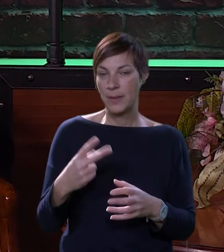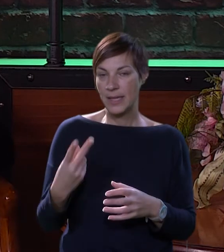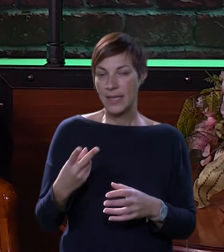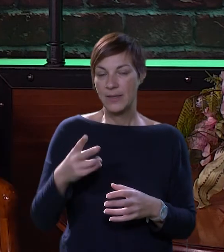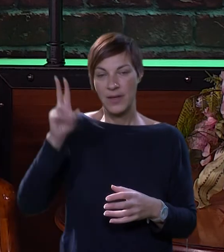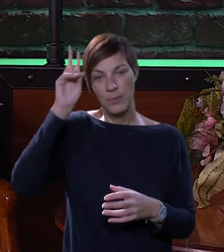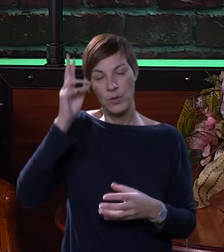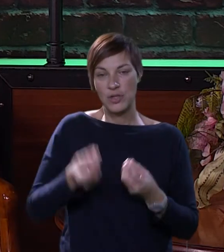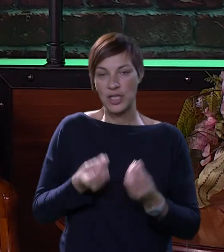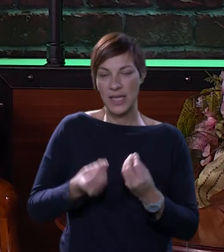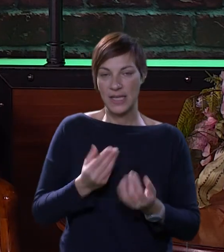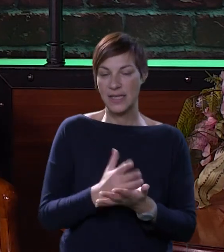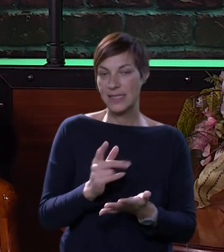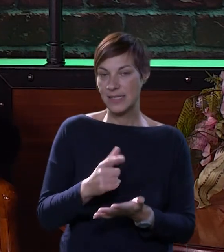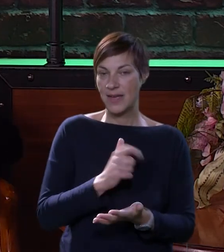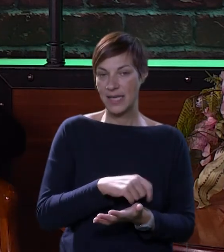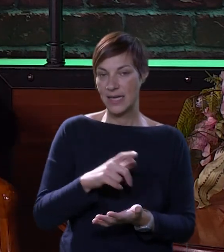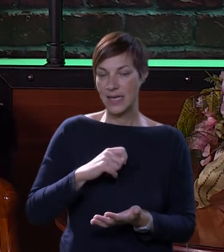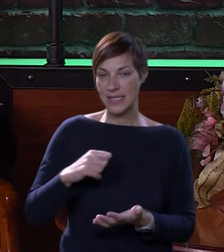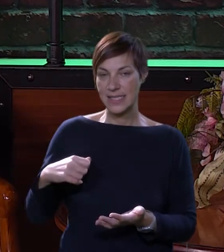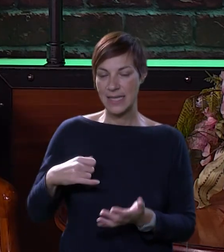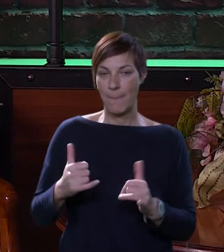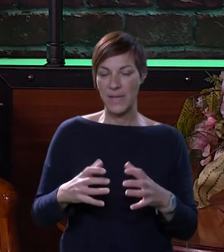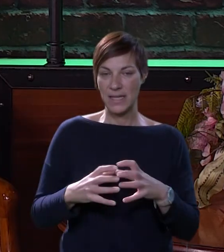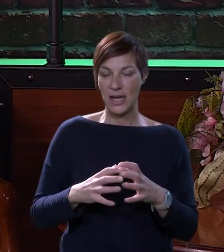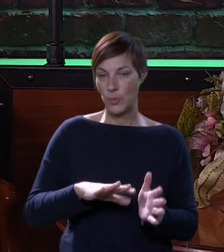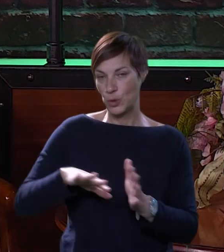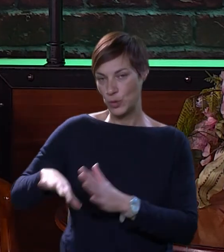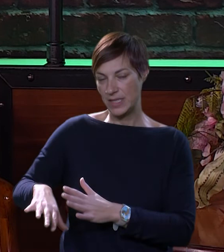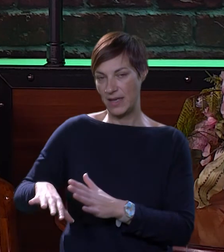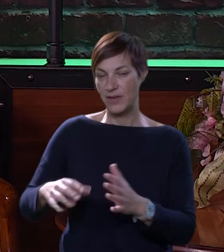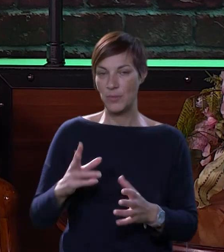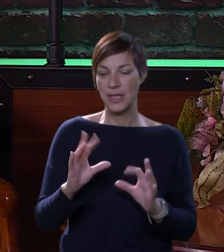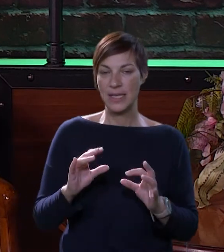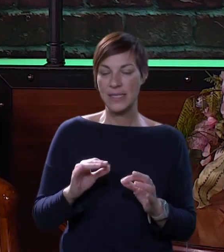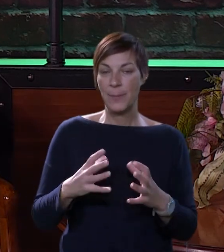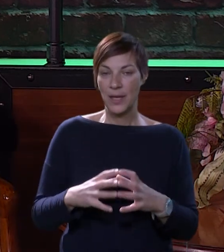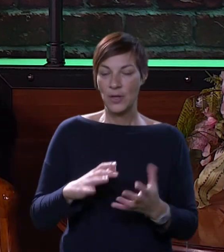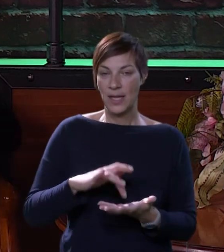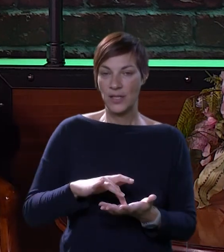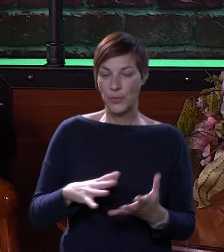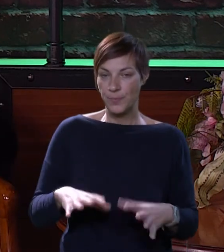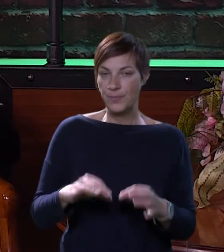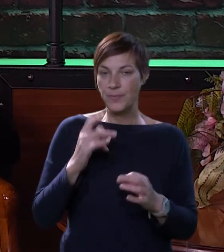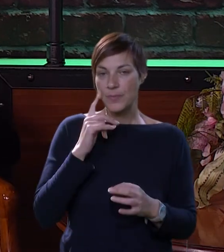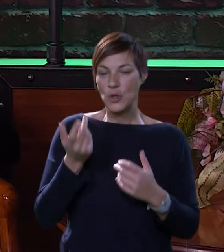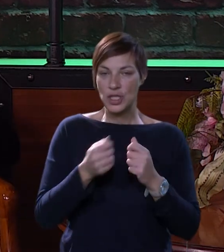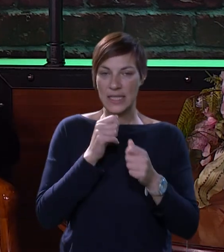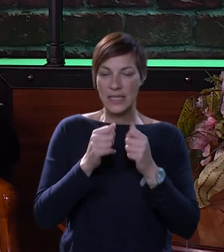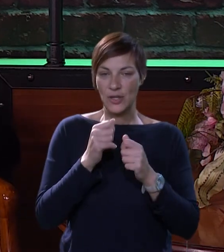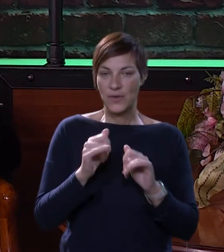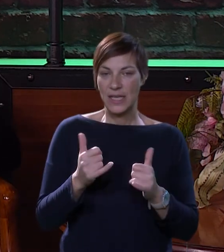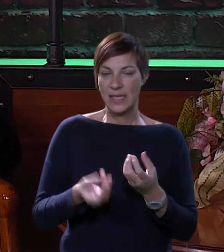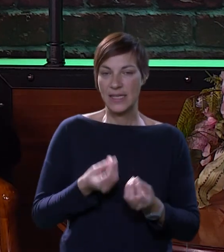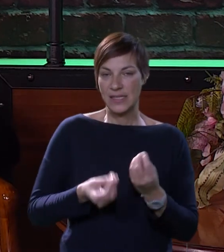dvije opcije, hoćete se igrati ili da svako se igra sam ili da loptu sad stavimo, na, ne znam, 10 minuta tu pa da se onda pokušate